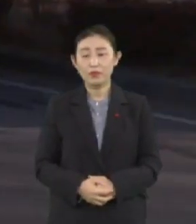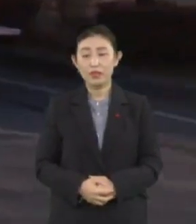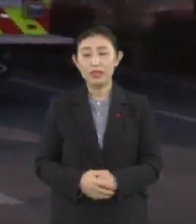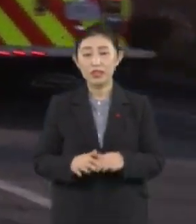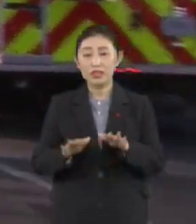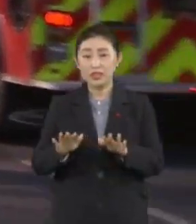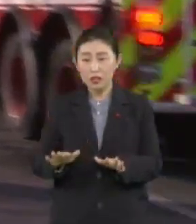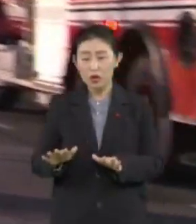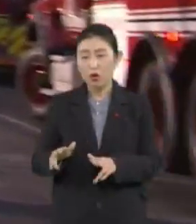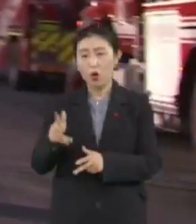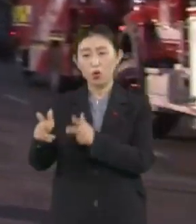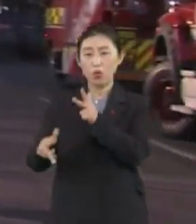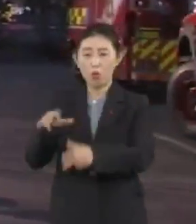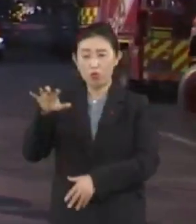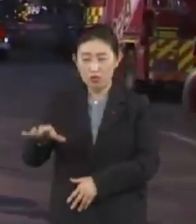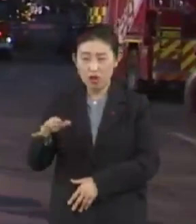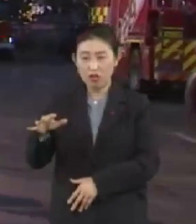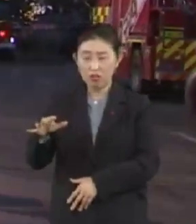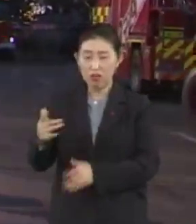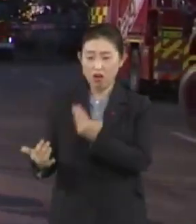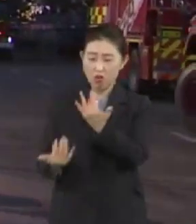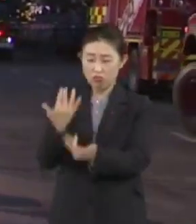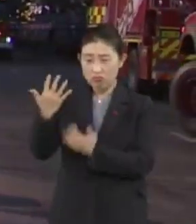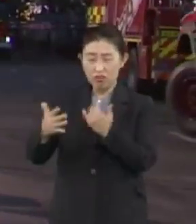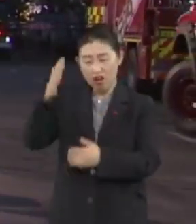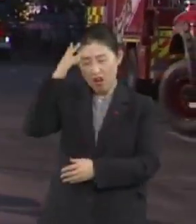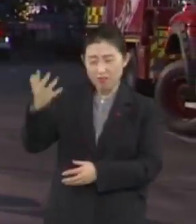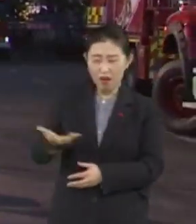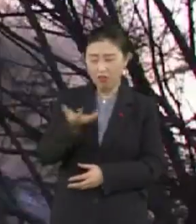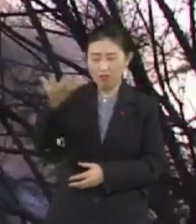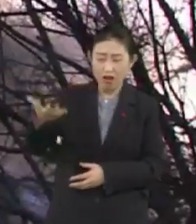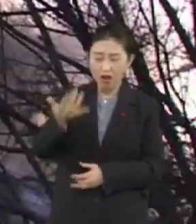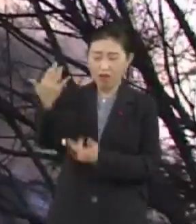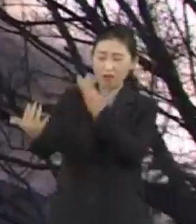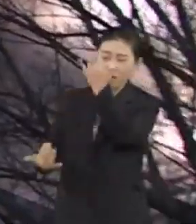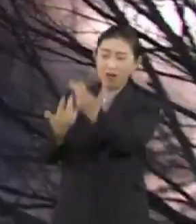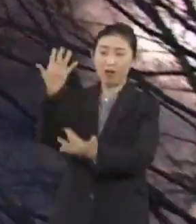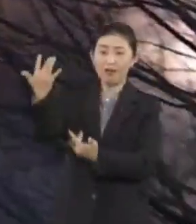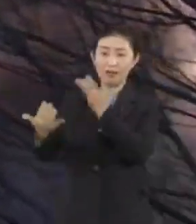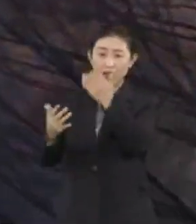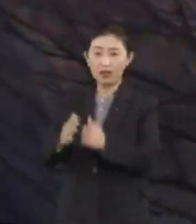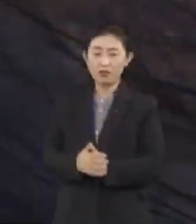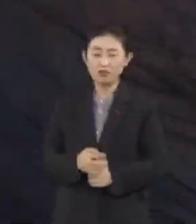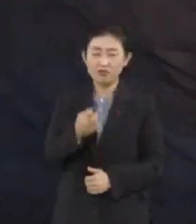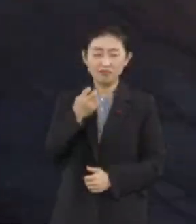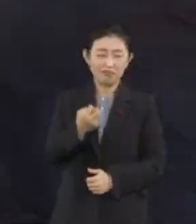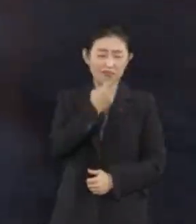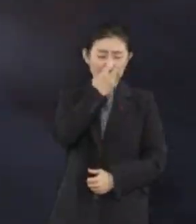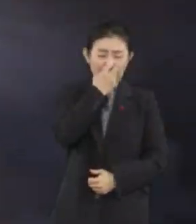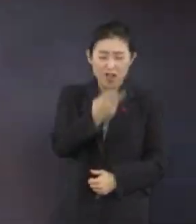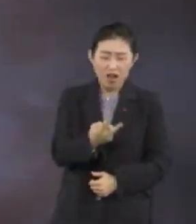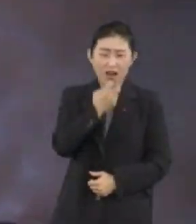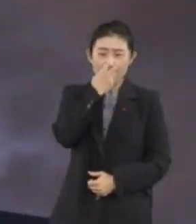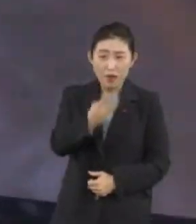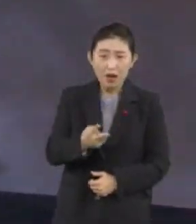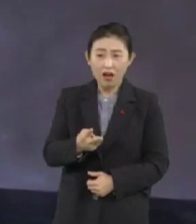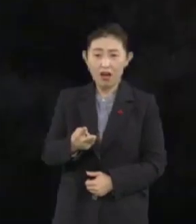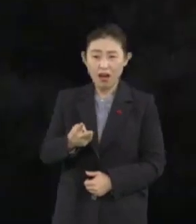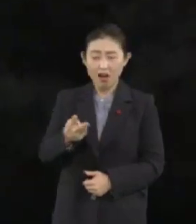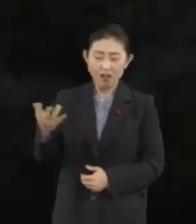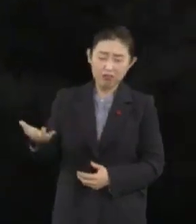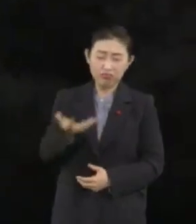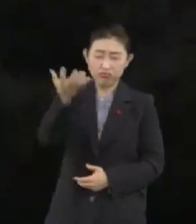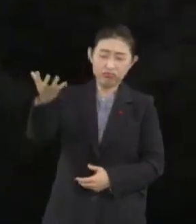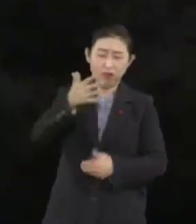보일러 공장에서 시작된 불은 수시간 동안 검은 연기를 내뿜으며 계속됐습니다. 매캐한 냄새를 동반한 검은 연기는 하늘로